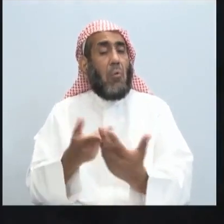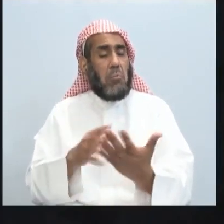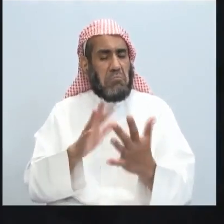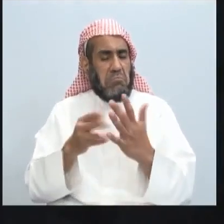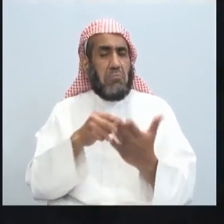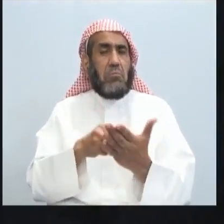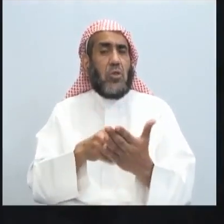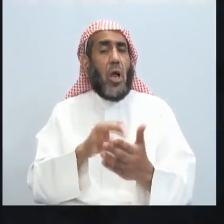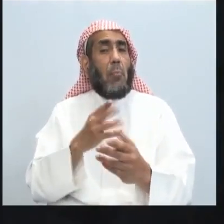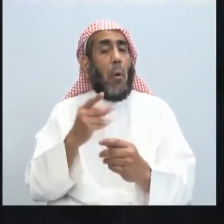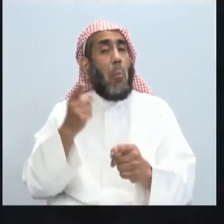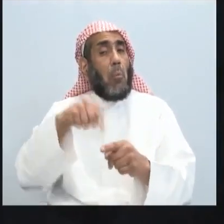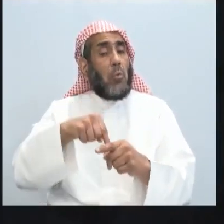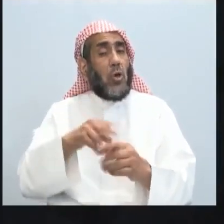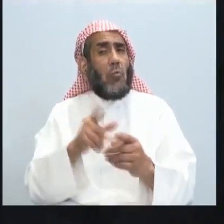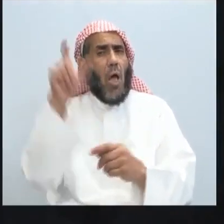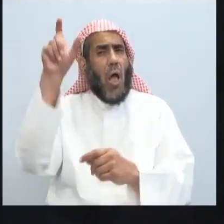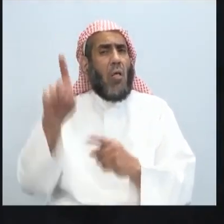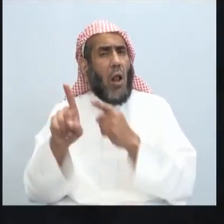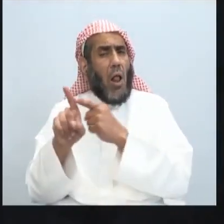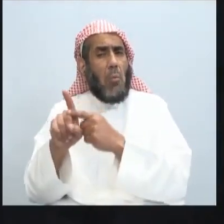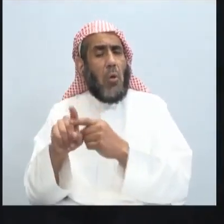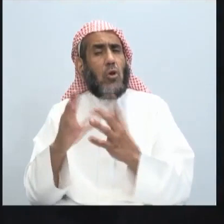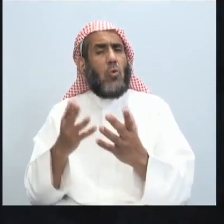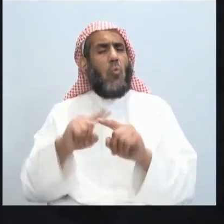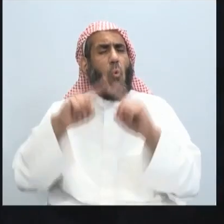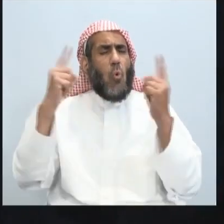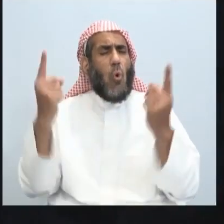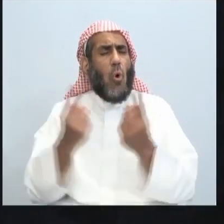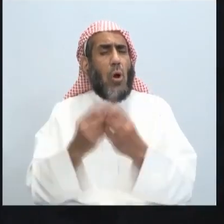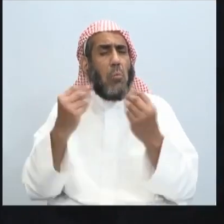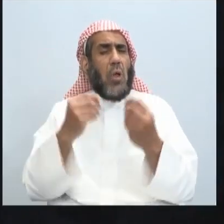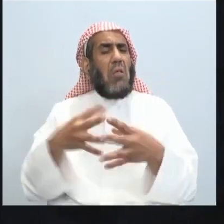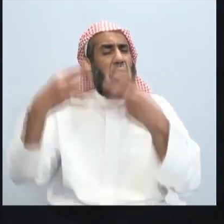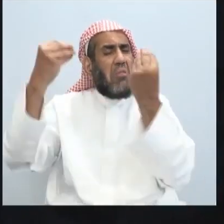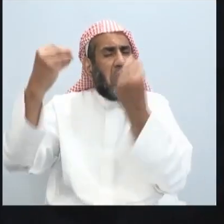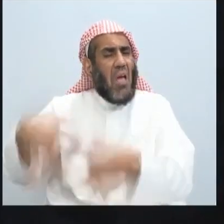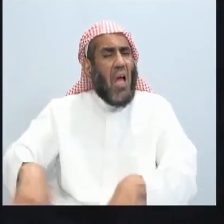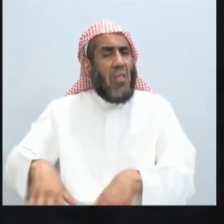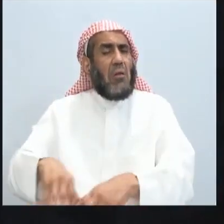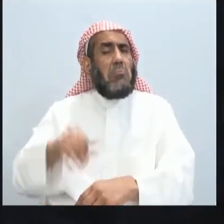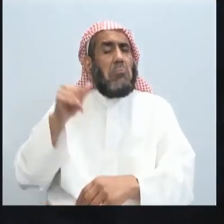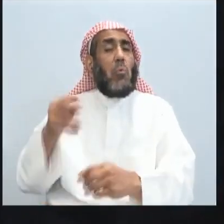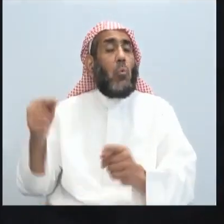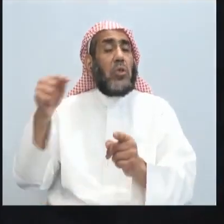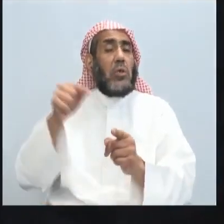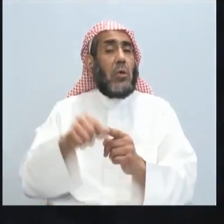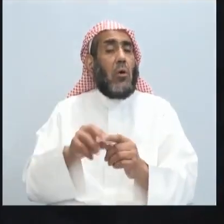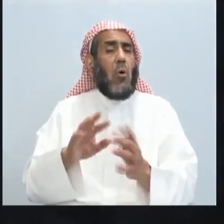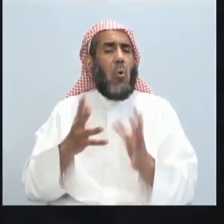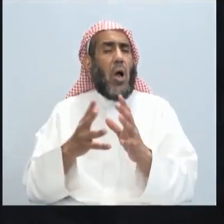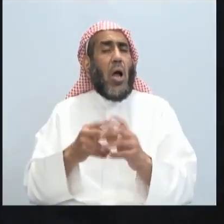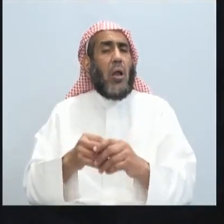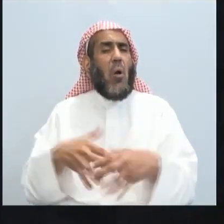بالتالي انا شككت في هذا العالم وبالتالي انا شككت في كل العلم بالتالي ضاع هذا العلم الذي قد وصل الينا وكانه